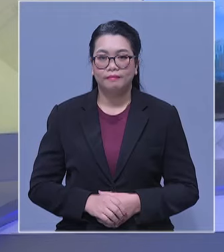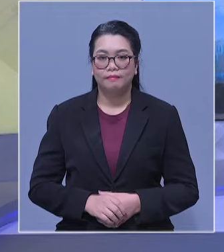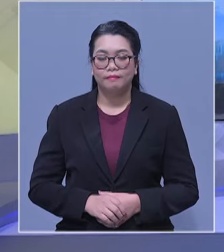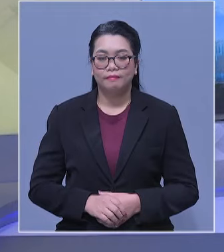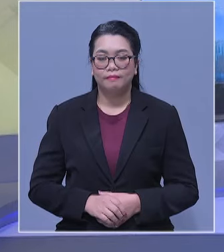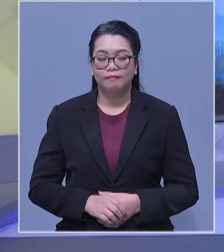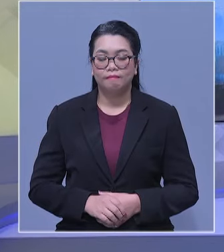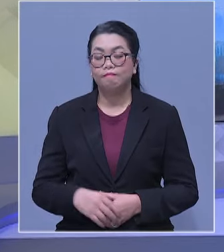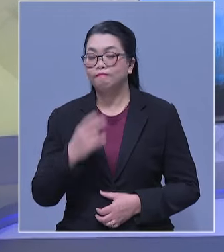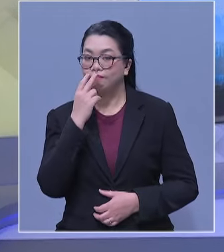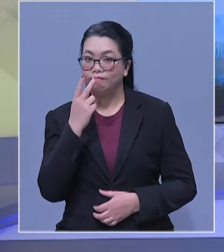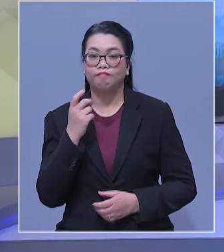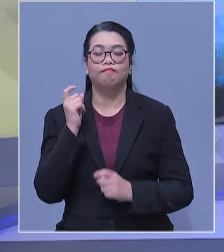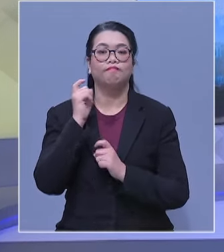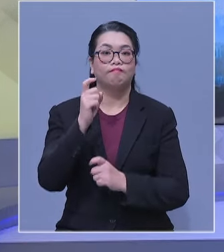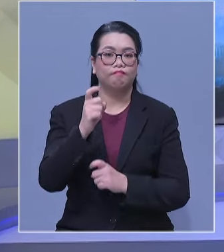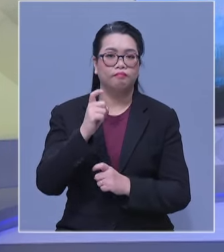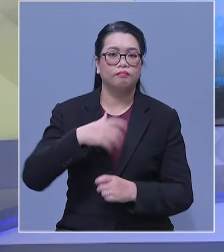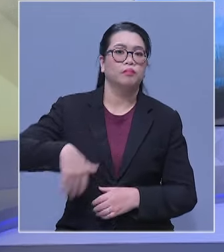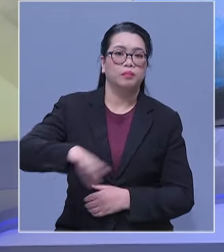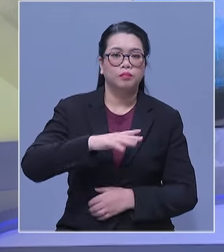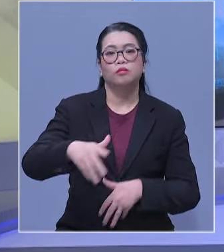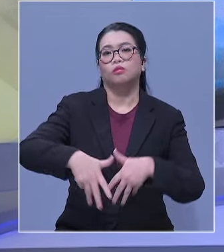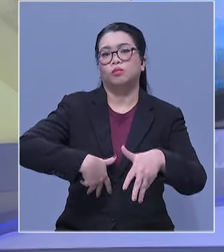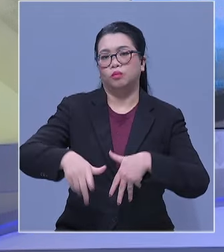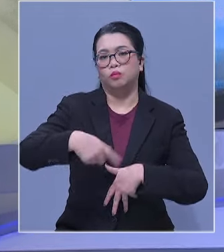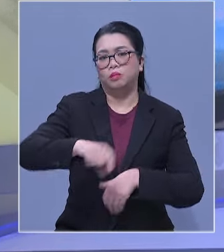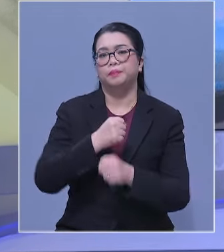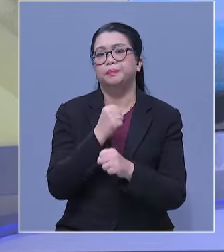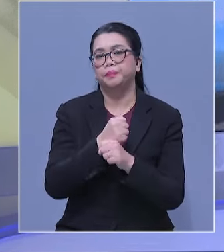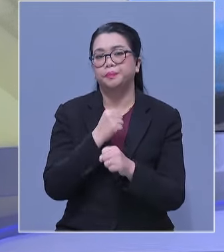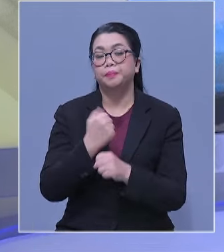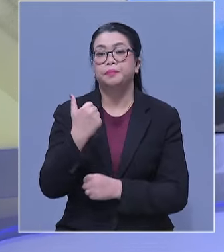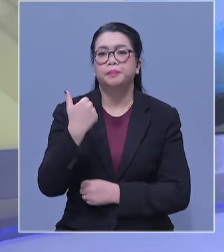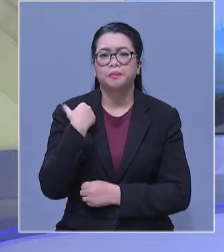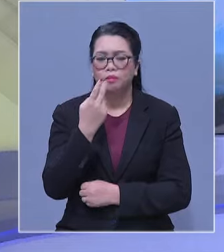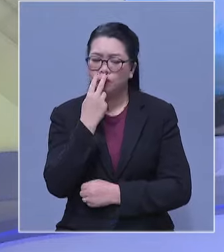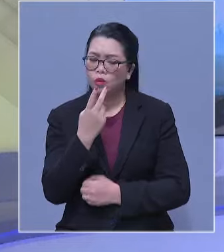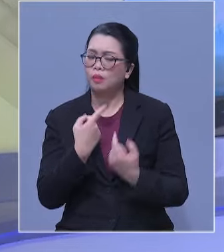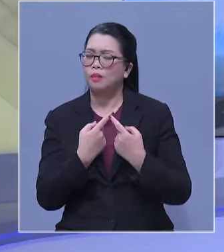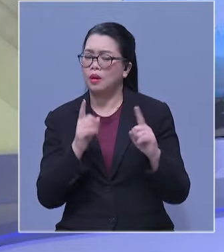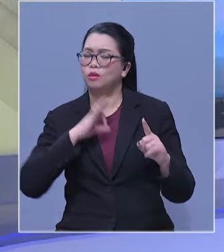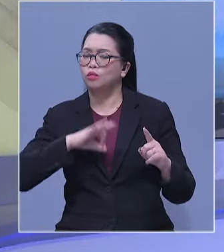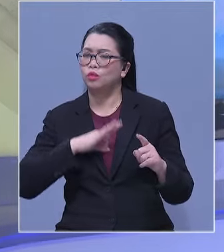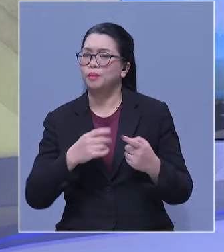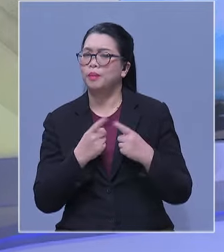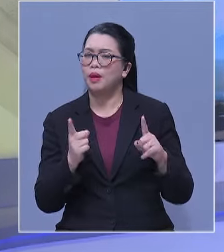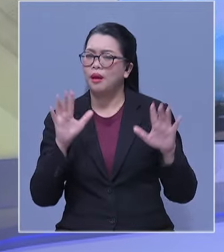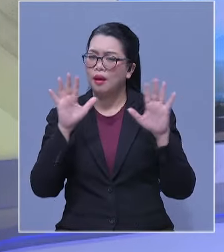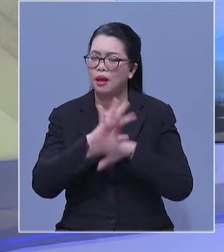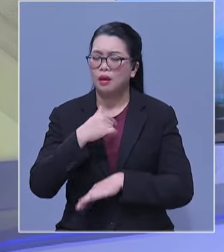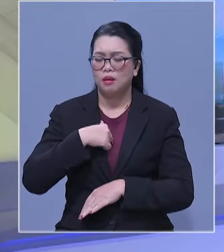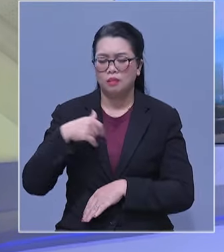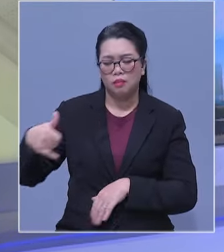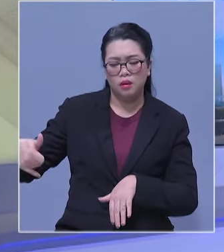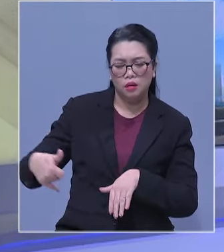มีภัยใกล้ตัวโดยเฉพาะอย่างยิ่งนะคะผู้หญิงที่ทำงานแล้วมีอะไรแปลกๆเกิดขึ้นหรือมีลักษณะแบบคน